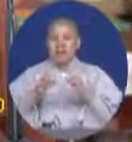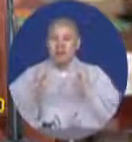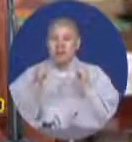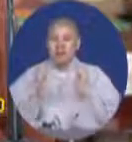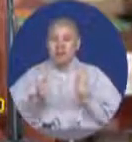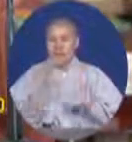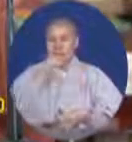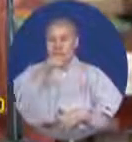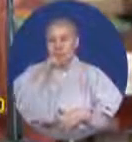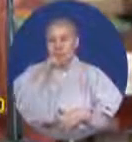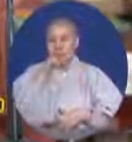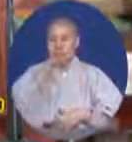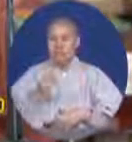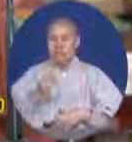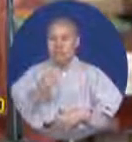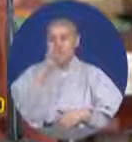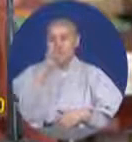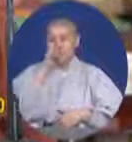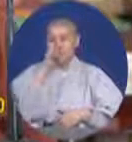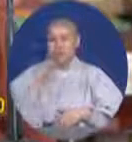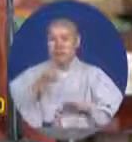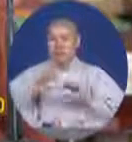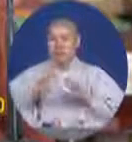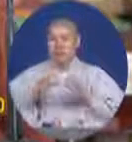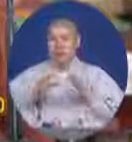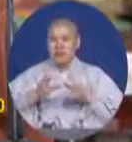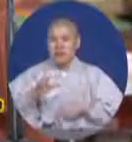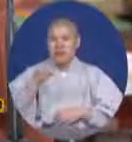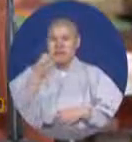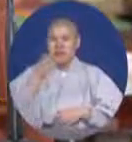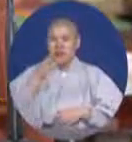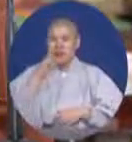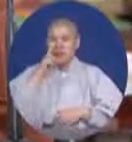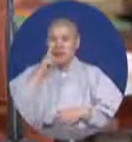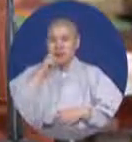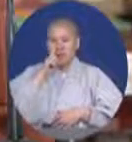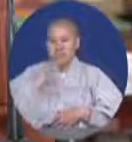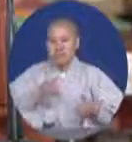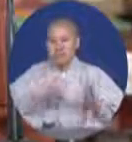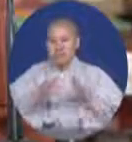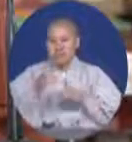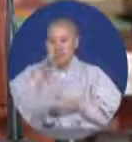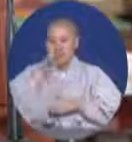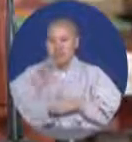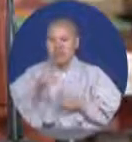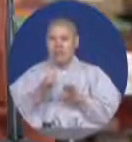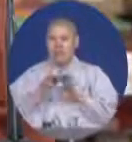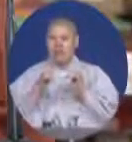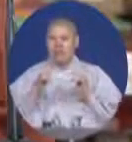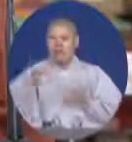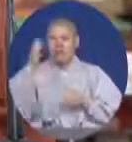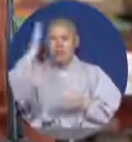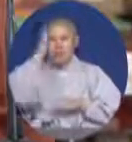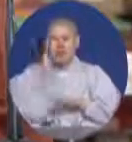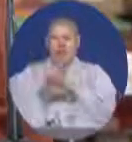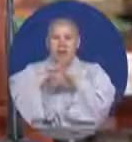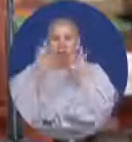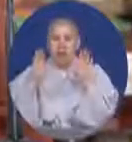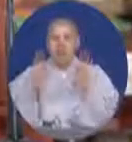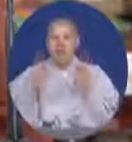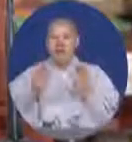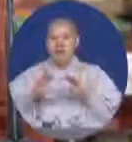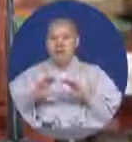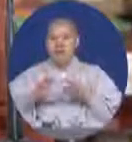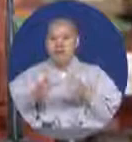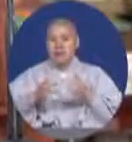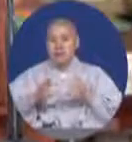세계가 사막도가 있습니다. 그런데 이 인천도는 굉장히 좋은 데입니다.